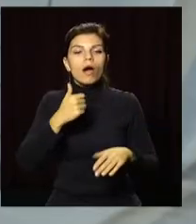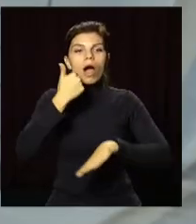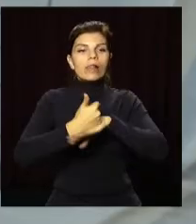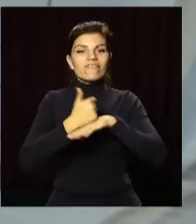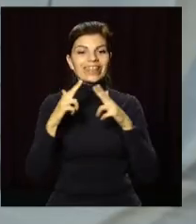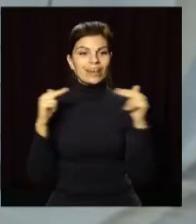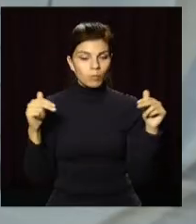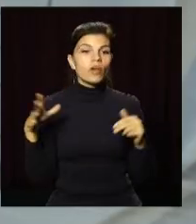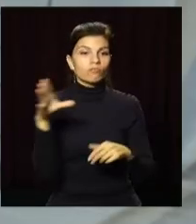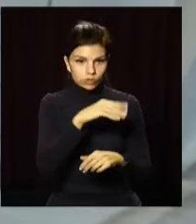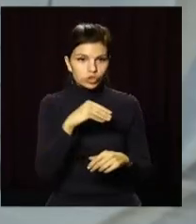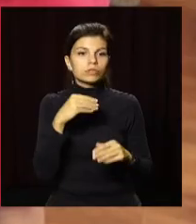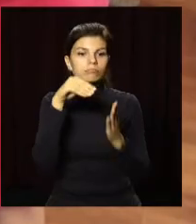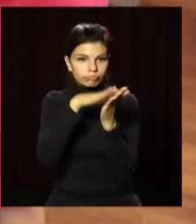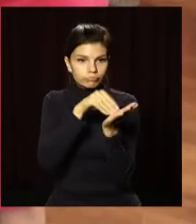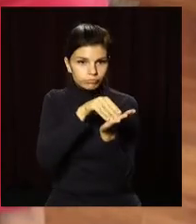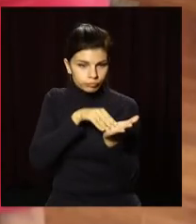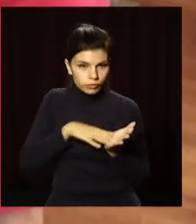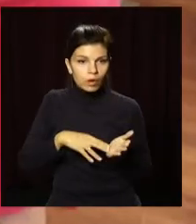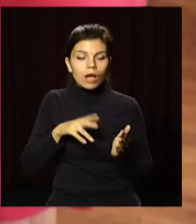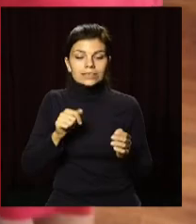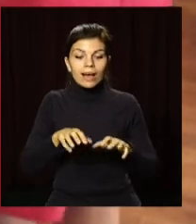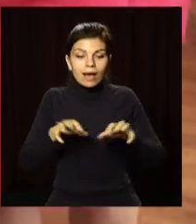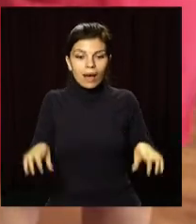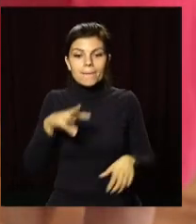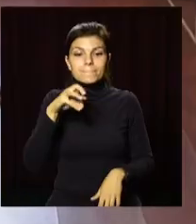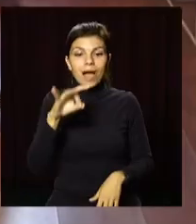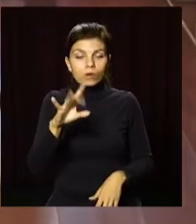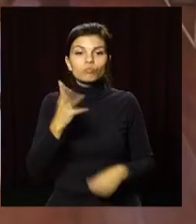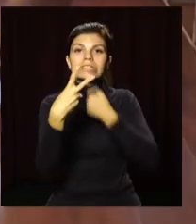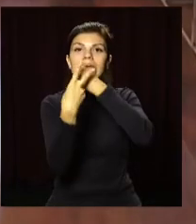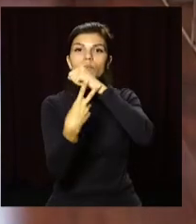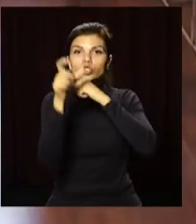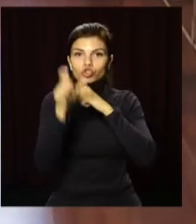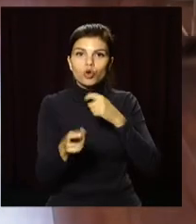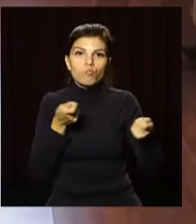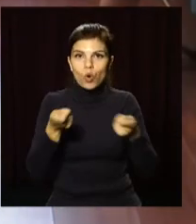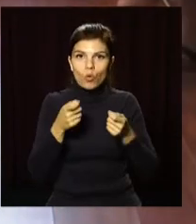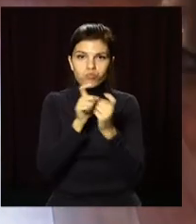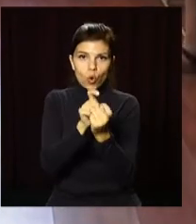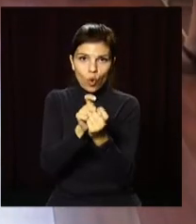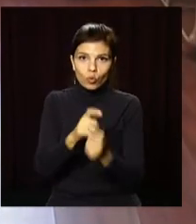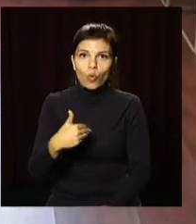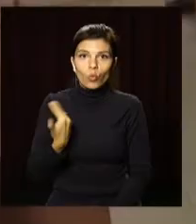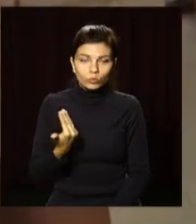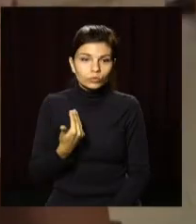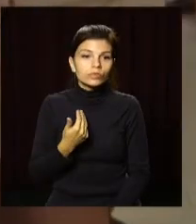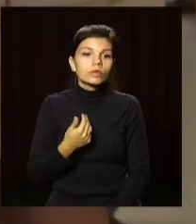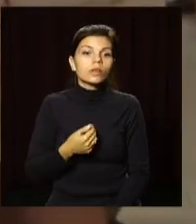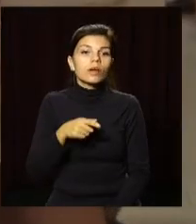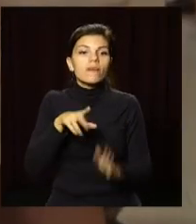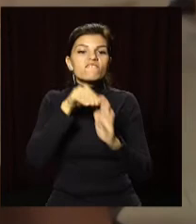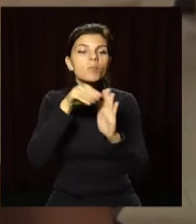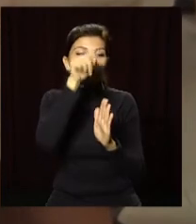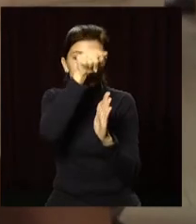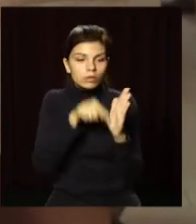були зареєстровані. Загалом за крісло мера боротимуться 17 претендентів. Остаточні списки кандидатів та політичних партій, які